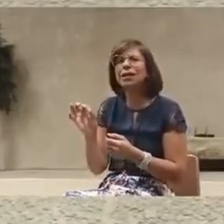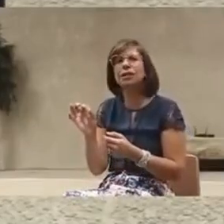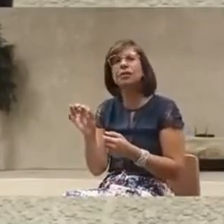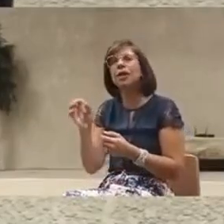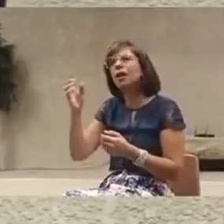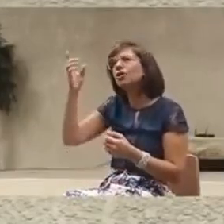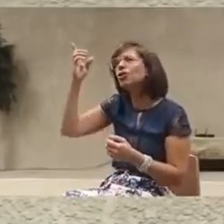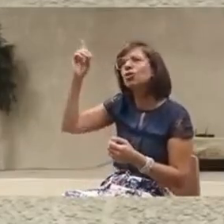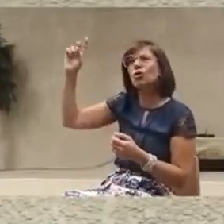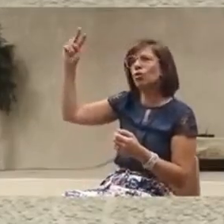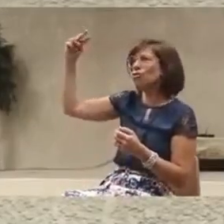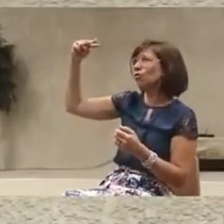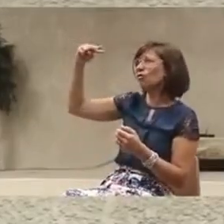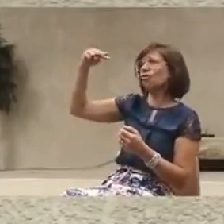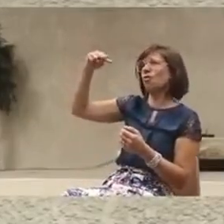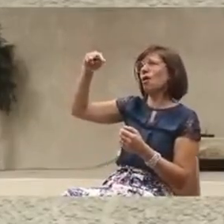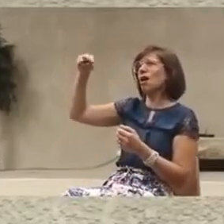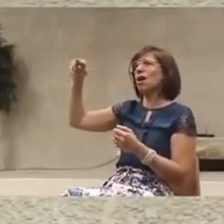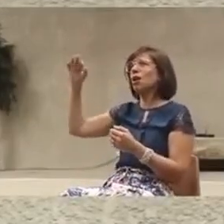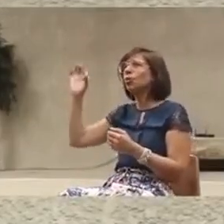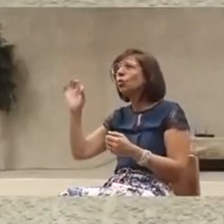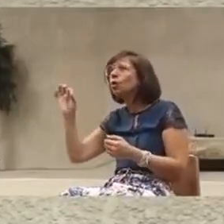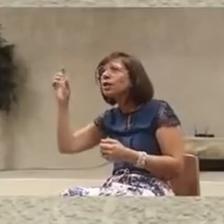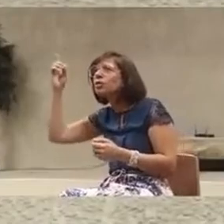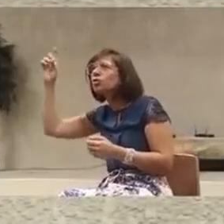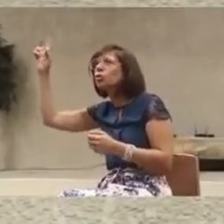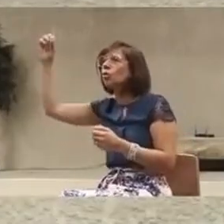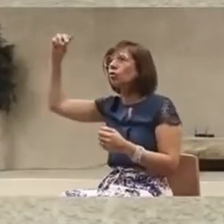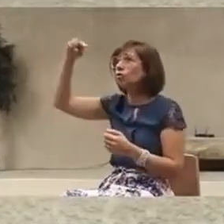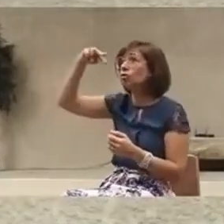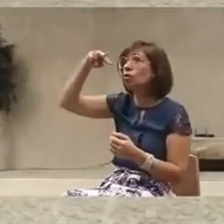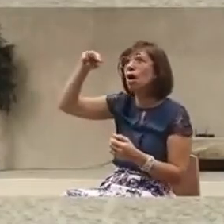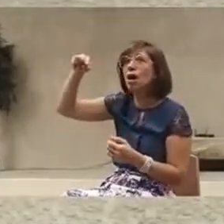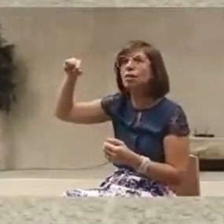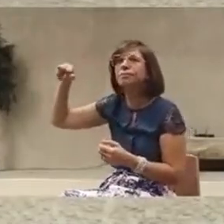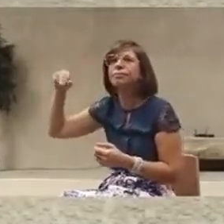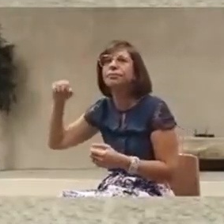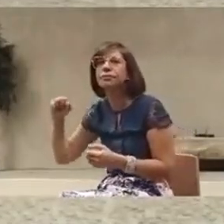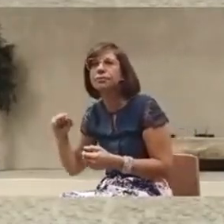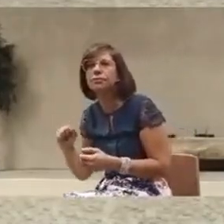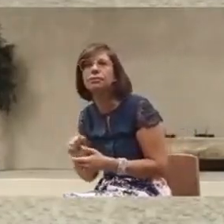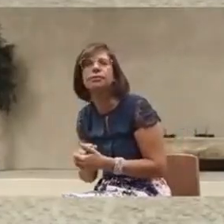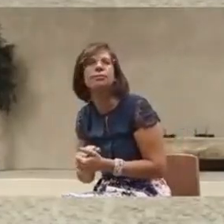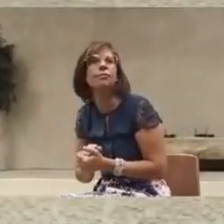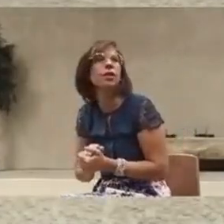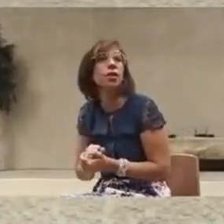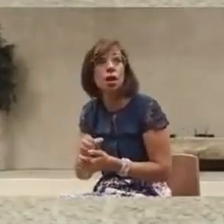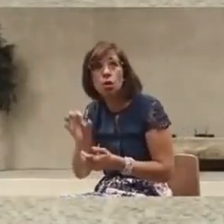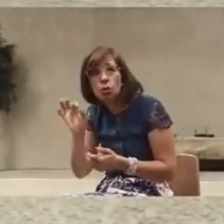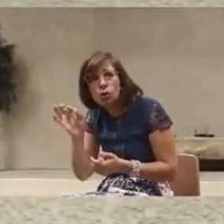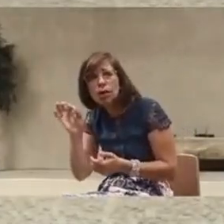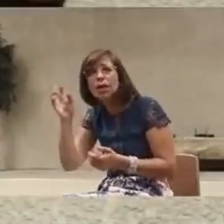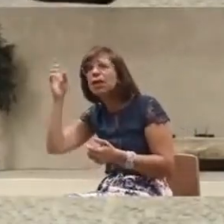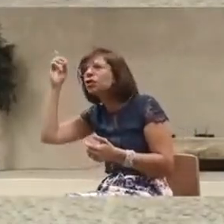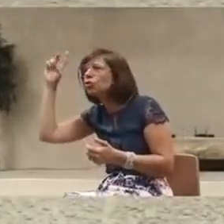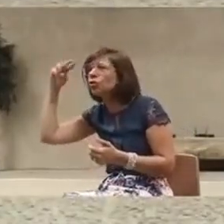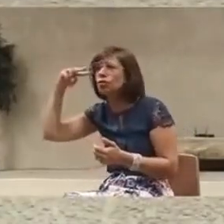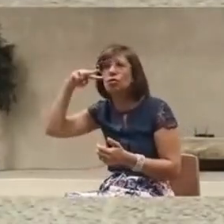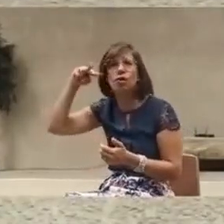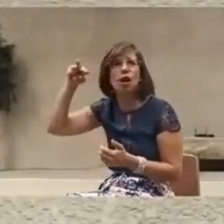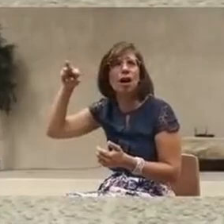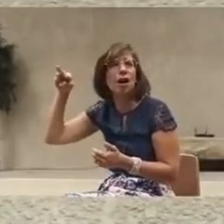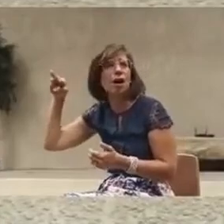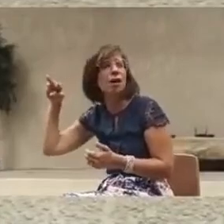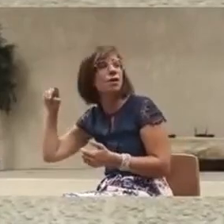Oui, Dieu vous voit aussi. Oui, Dieu te voit. Oui, je pense qu'il y a, oui, Dieu vous voit. Je pense qu'il y a des